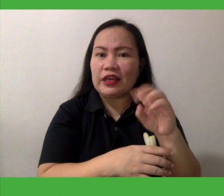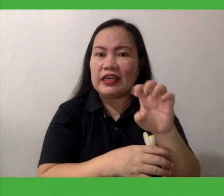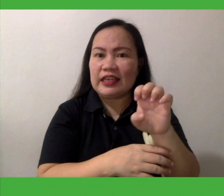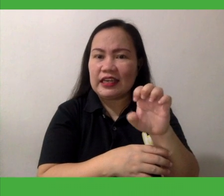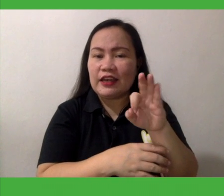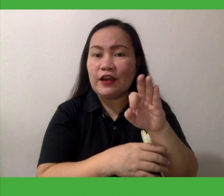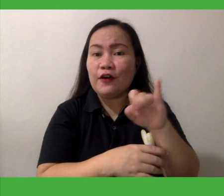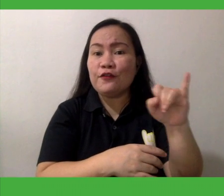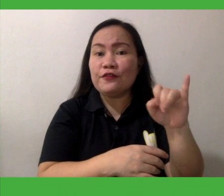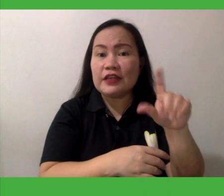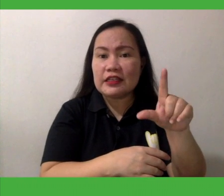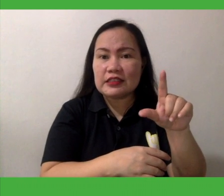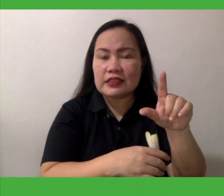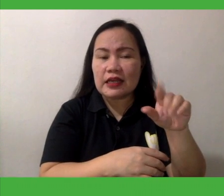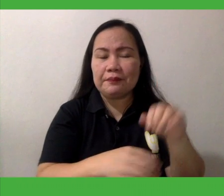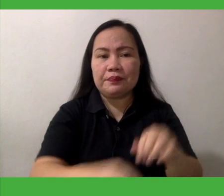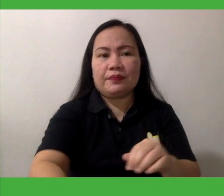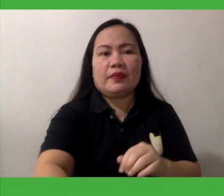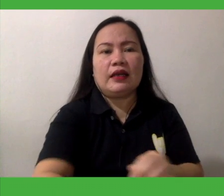So, kapag halimbawa,